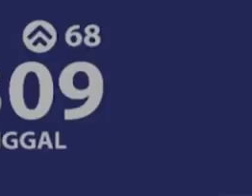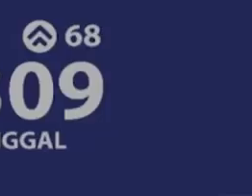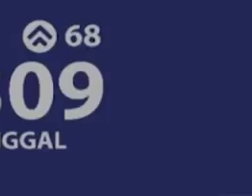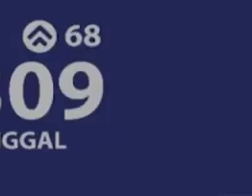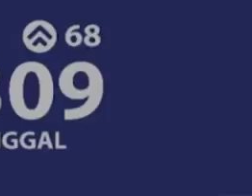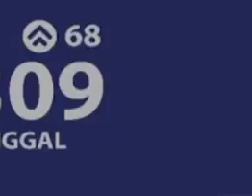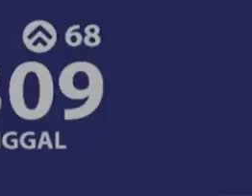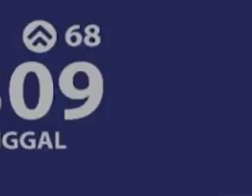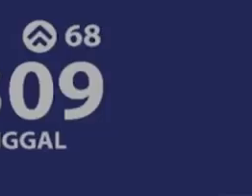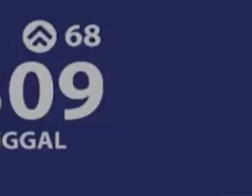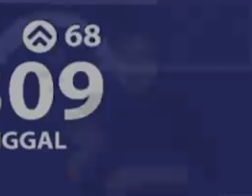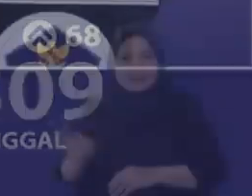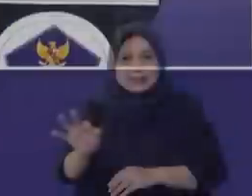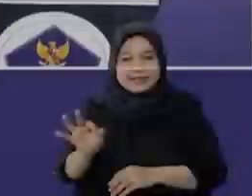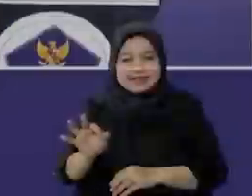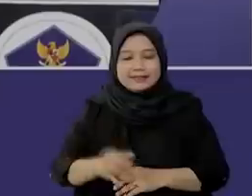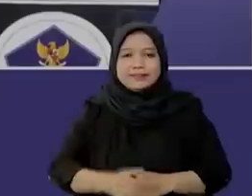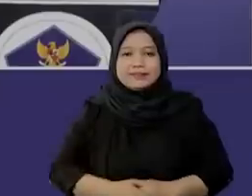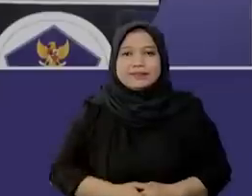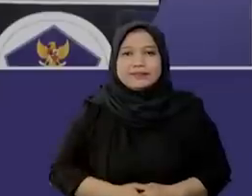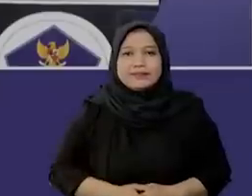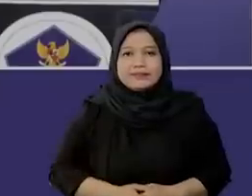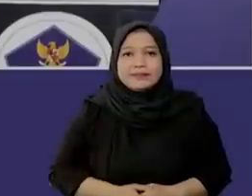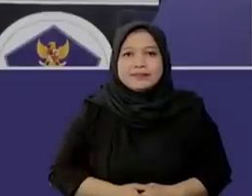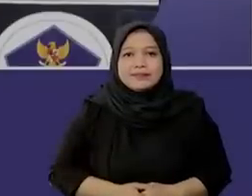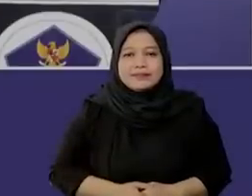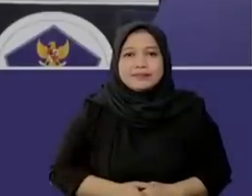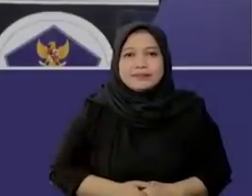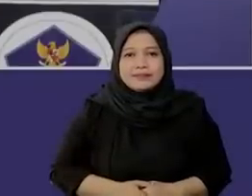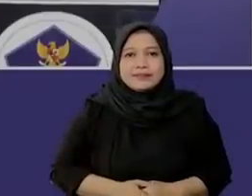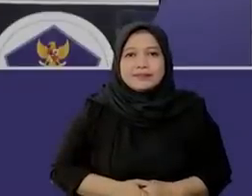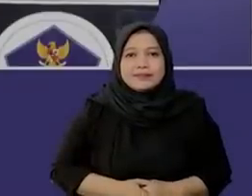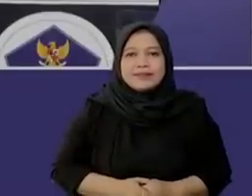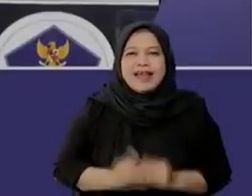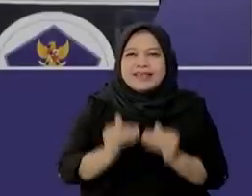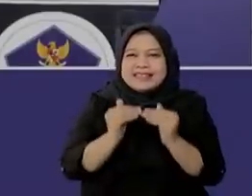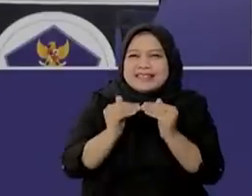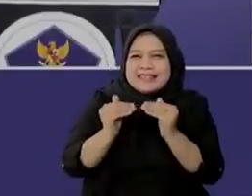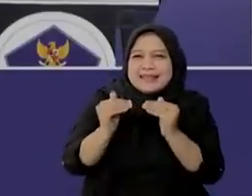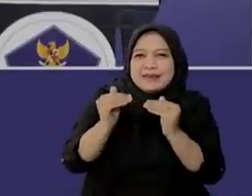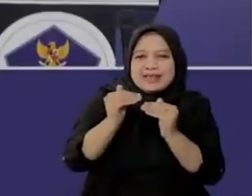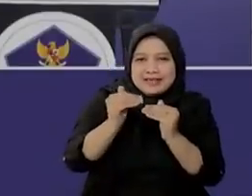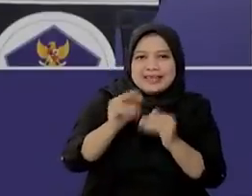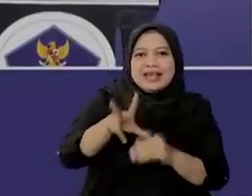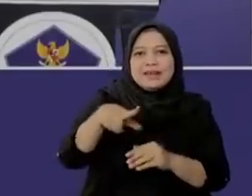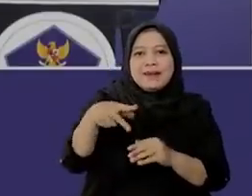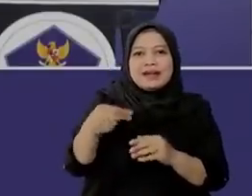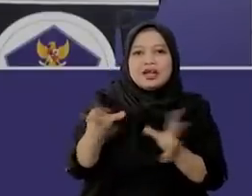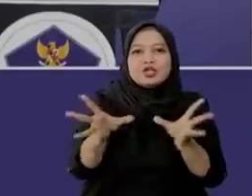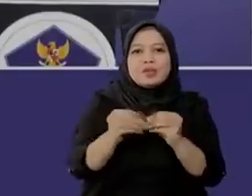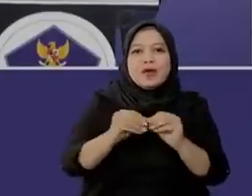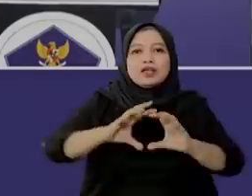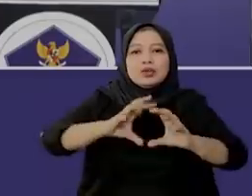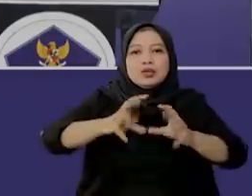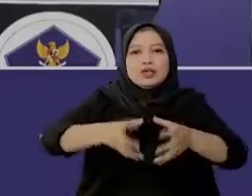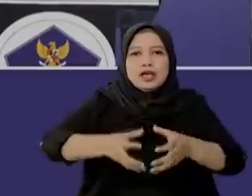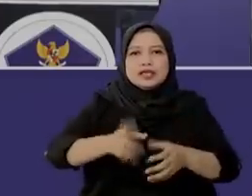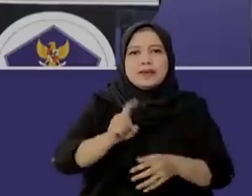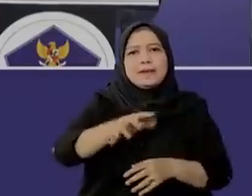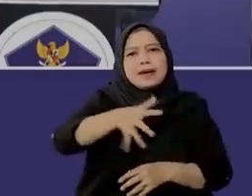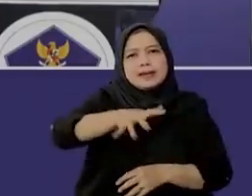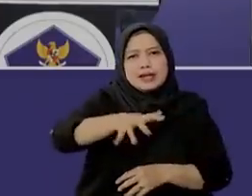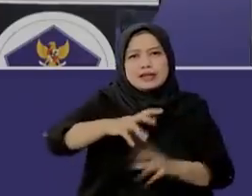puluh sembilan persen relatif sedikit lebih tinggi dibanding dengan angka Global pada